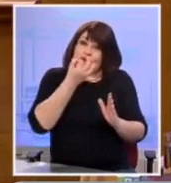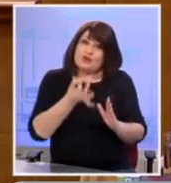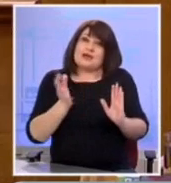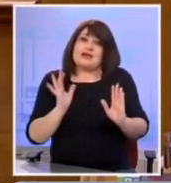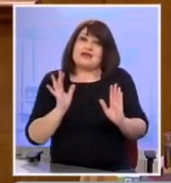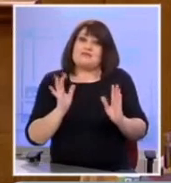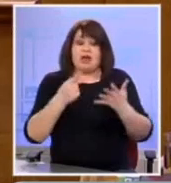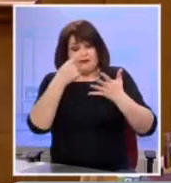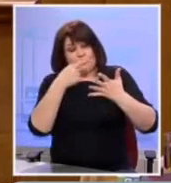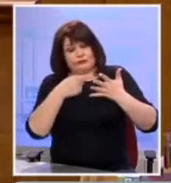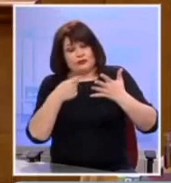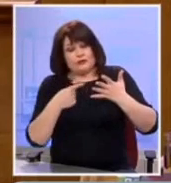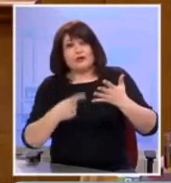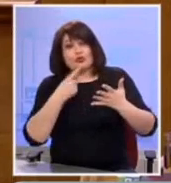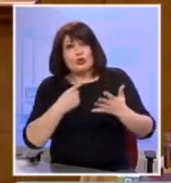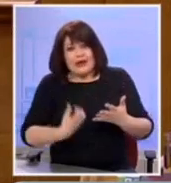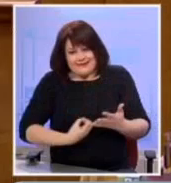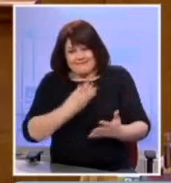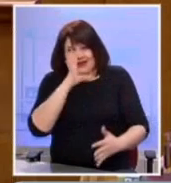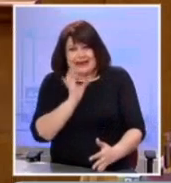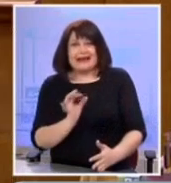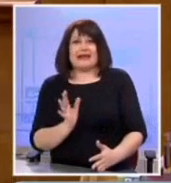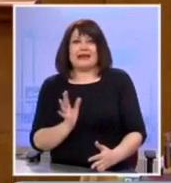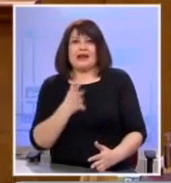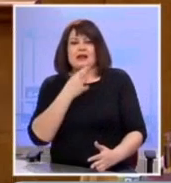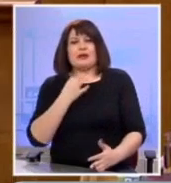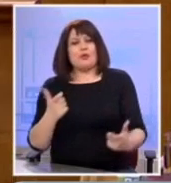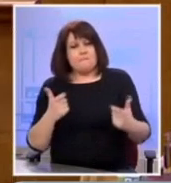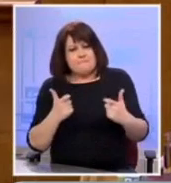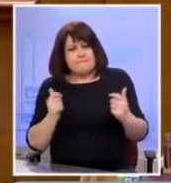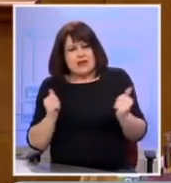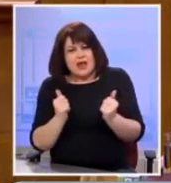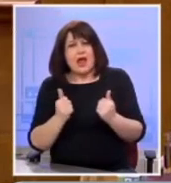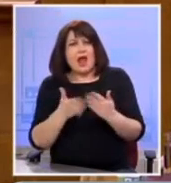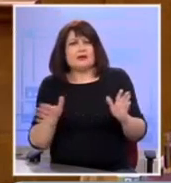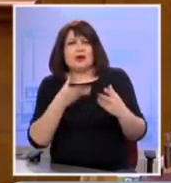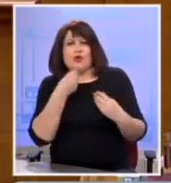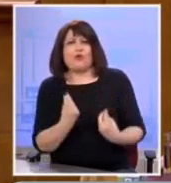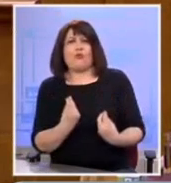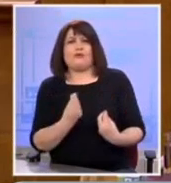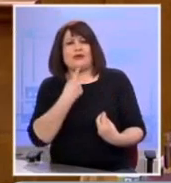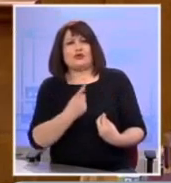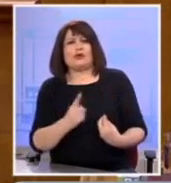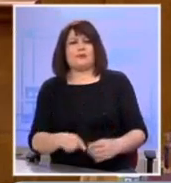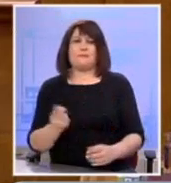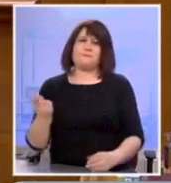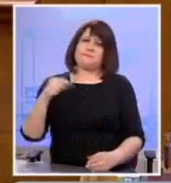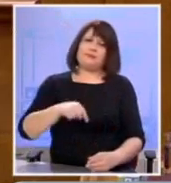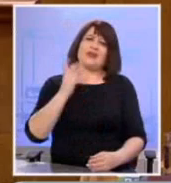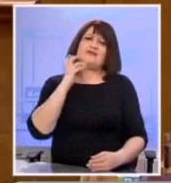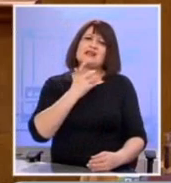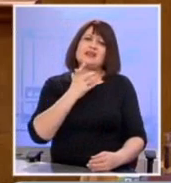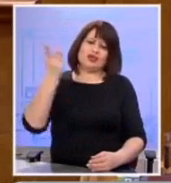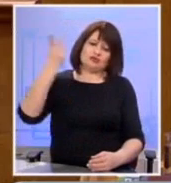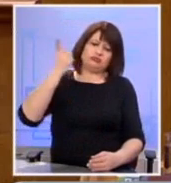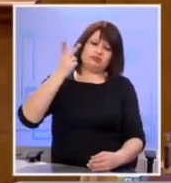το άλλο, το τρίτο, έχουμε στριμωχτεί για αυτούς τους λόγους κτλ. Ανοιχτά και ωραία. Και έρχεται εδώ ο κύριος Βενιζέλος να καταγγείλει